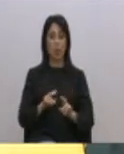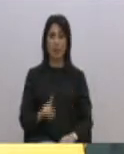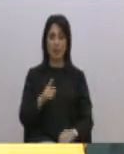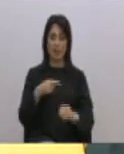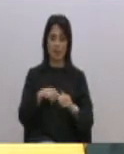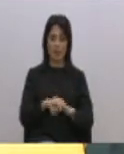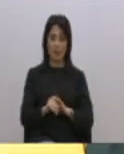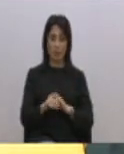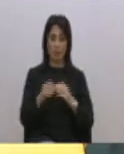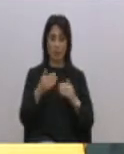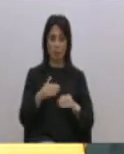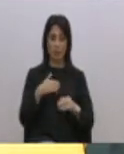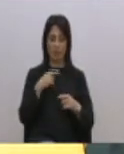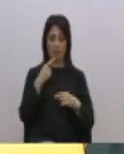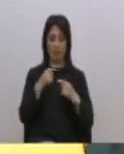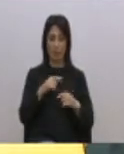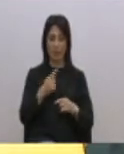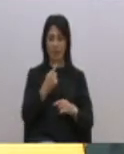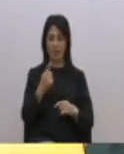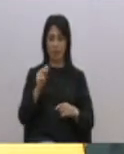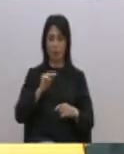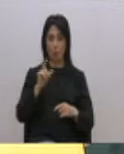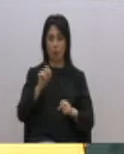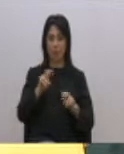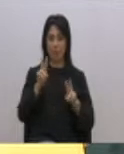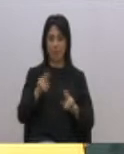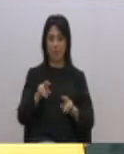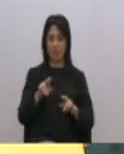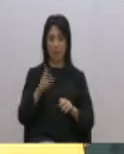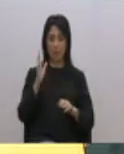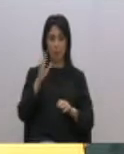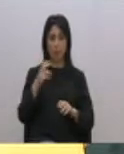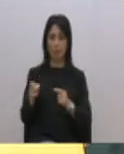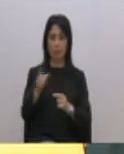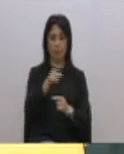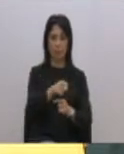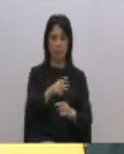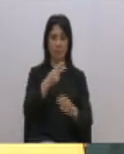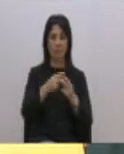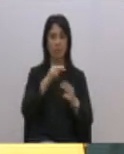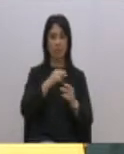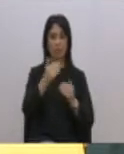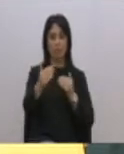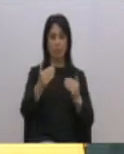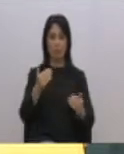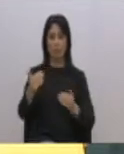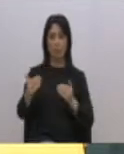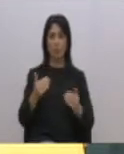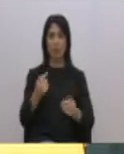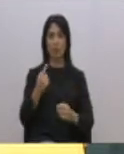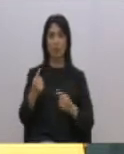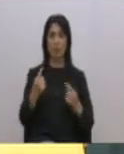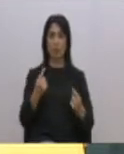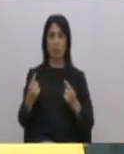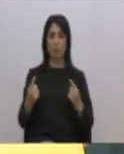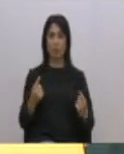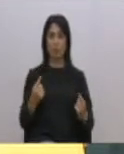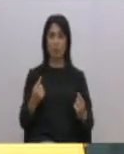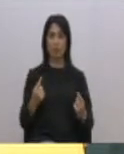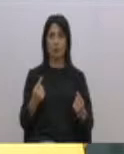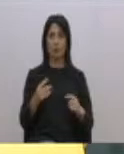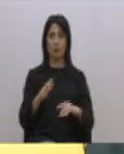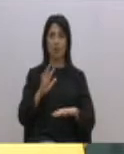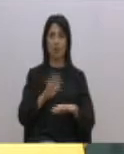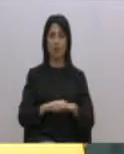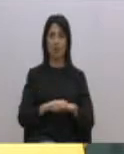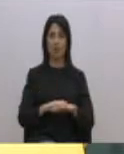კომპეტენციები. უკვე ჩვენ ამბობთ რომ თითოეული მოხელე იქნება სპეციალური წოდების მქონე შესაბამისი სამსახურის თითოეულ